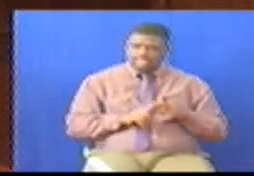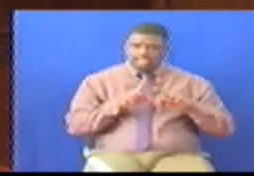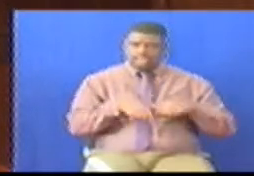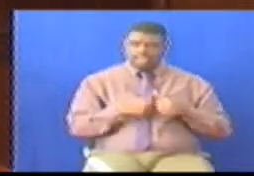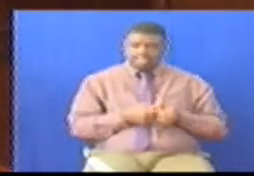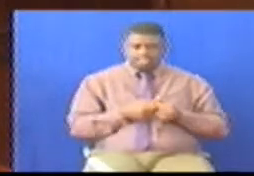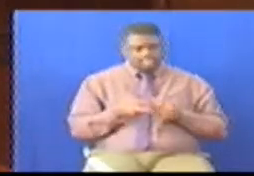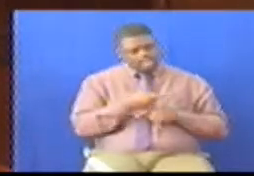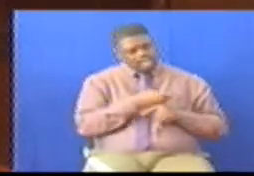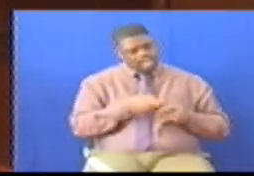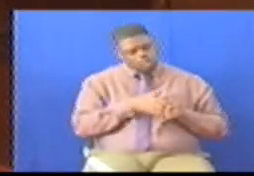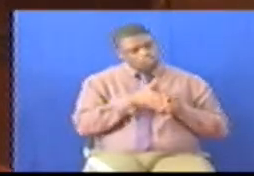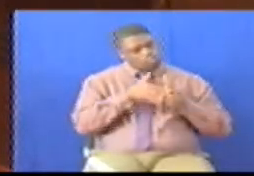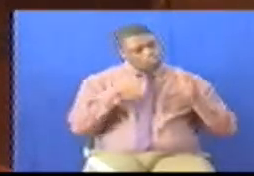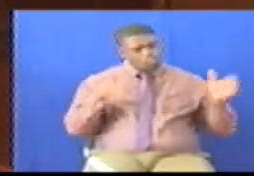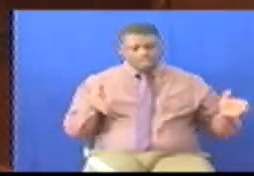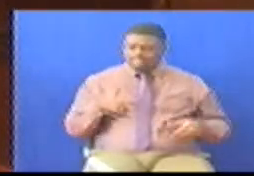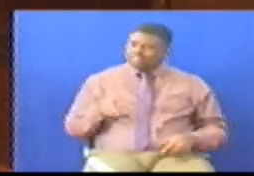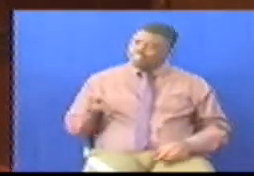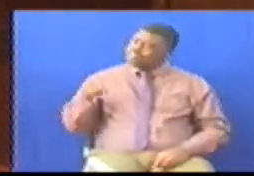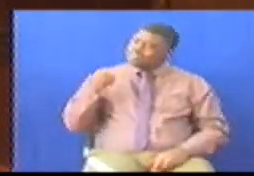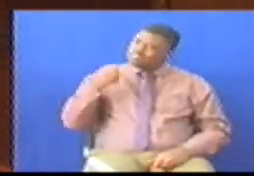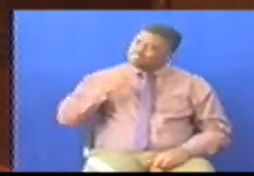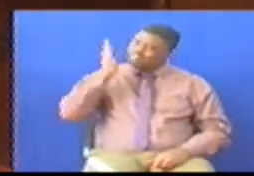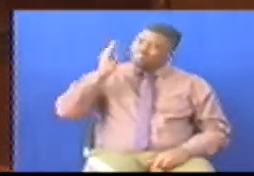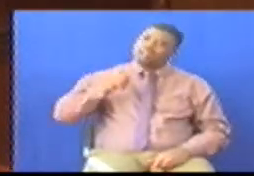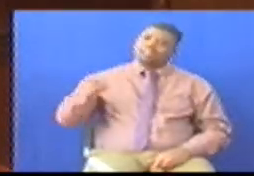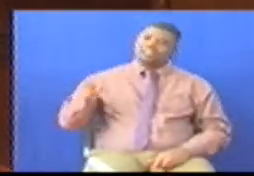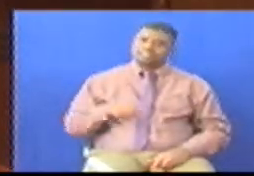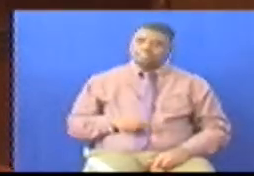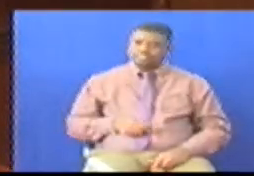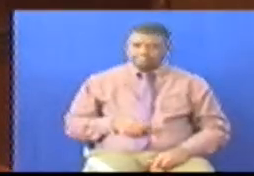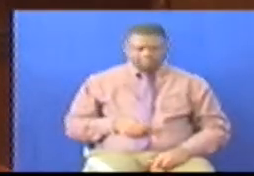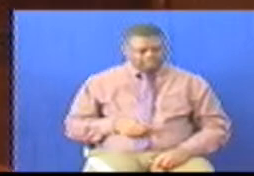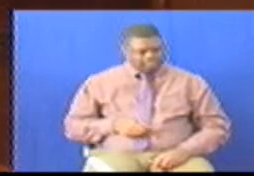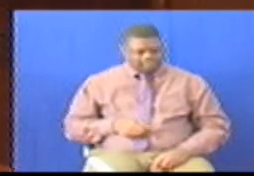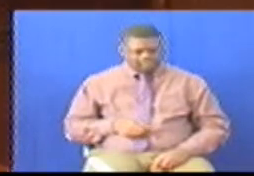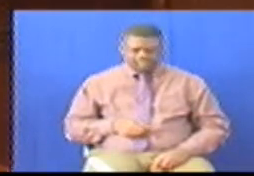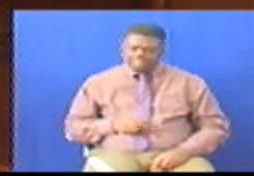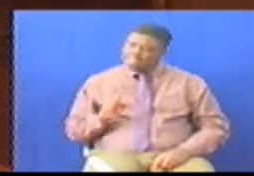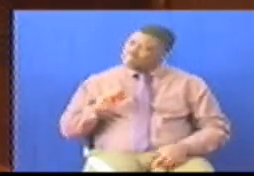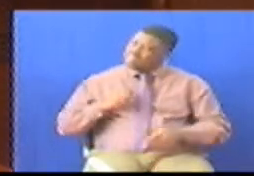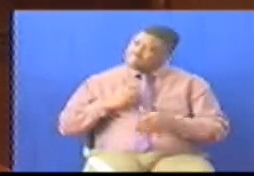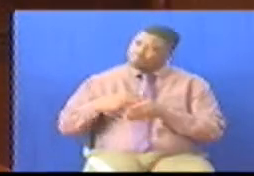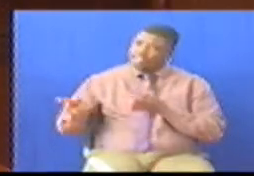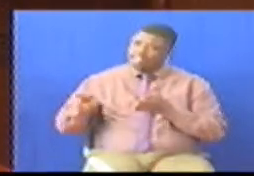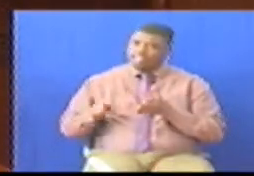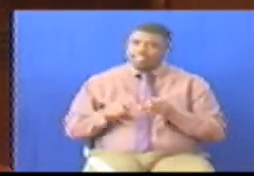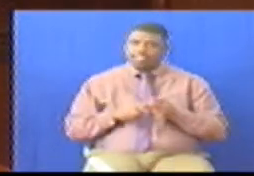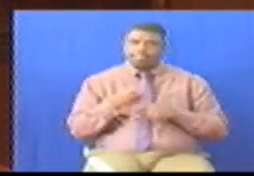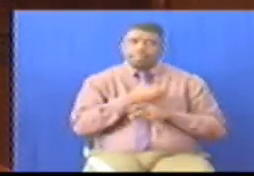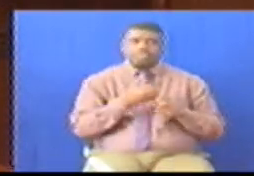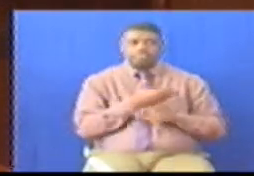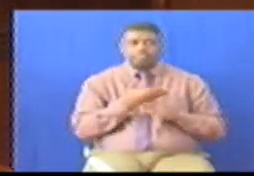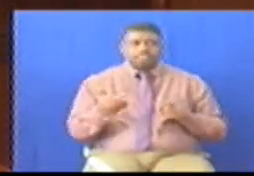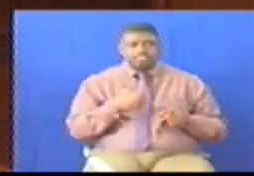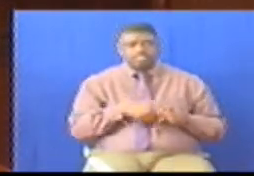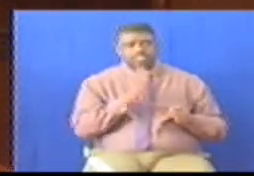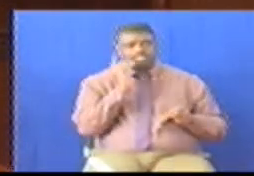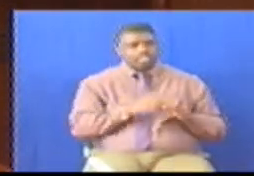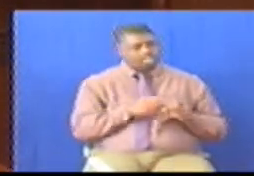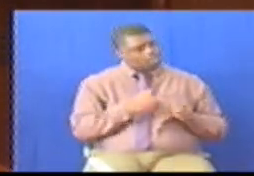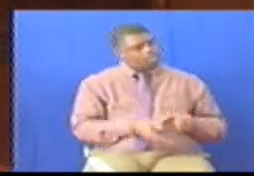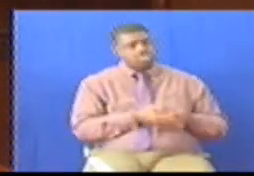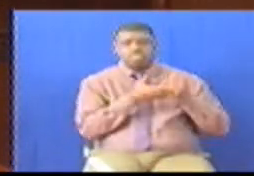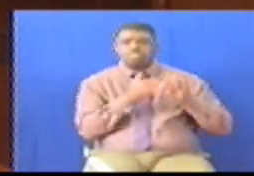madeni makubwa ambayo wanaidai serikali na madeni mengine ambayo kwa kweli hata tukiendelea serikali